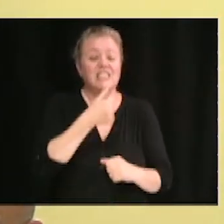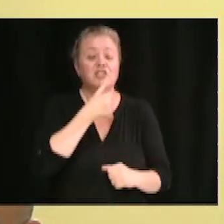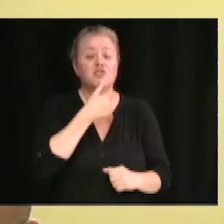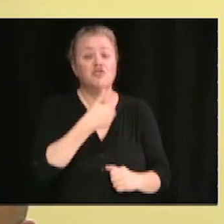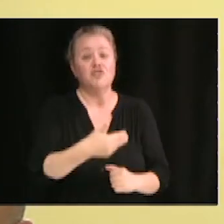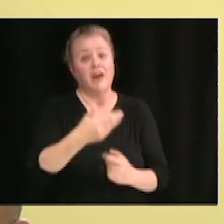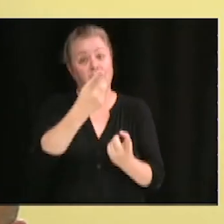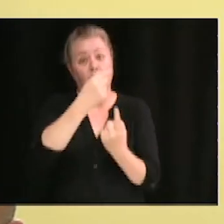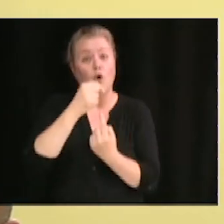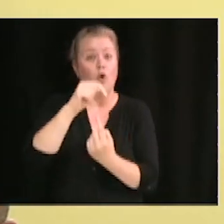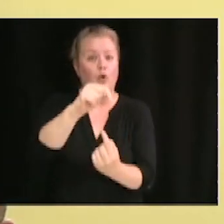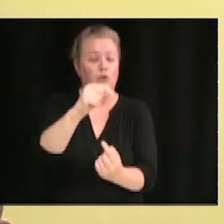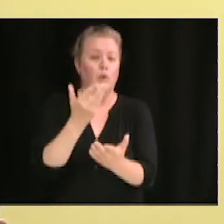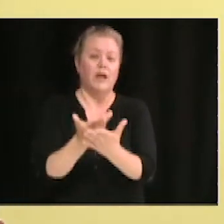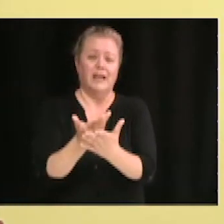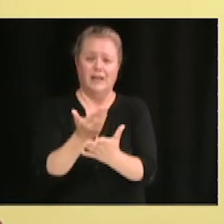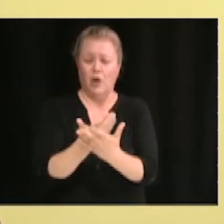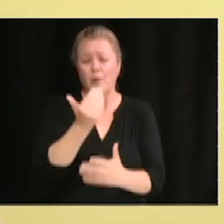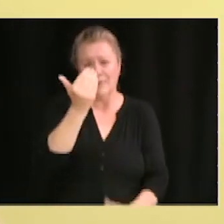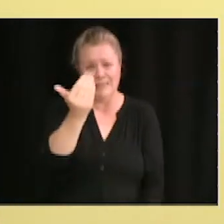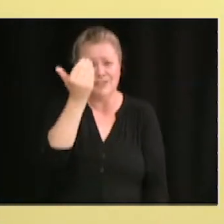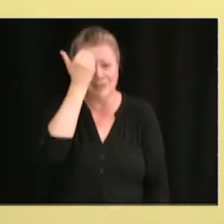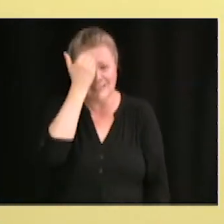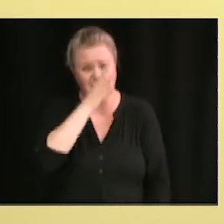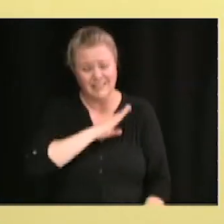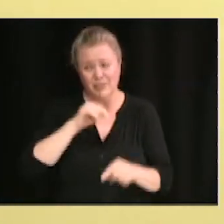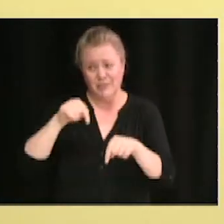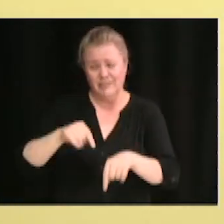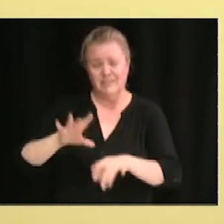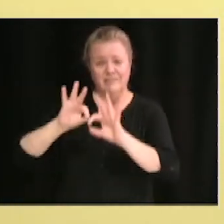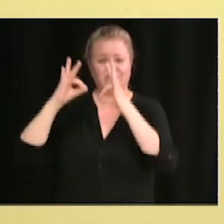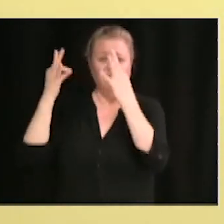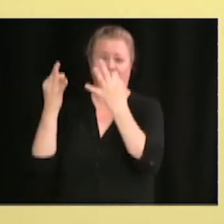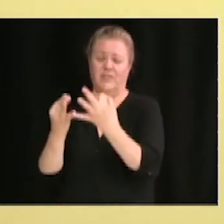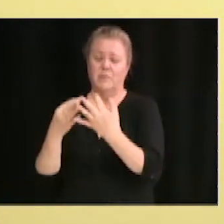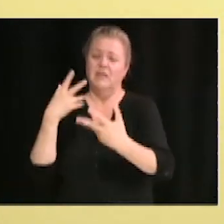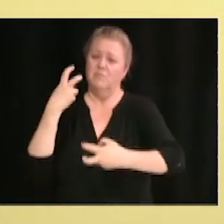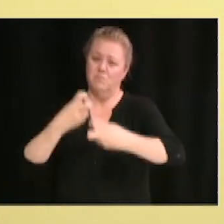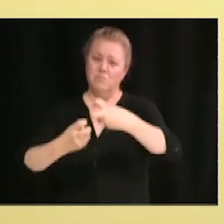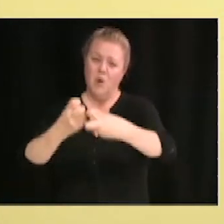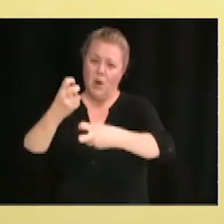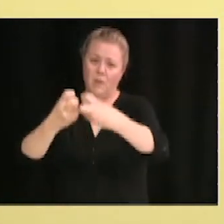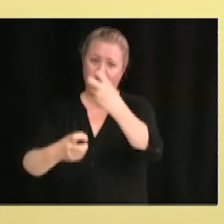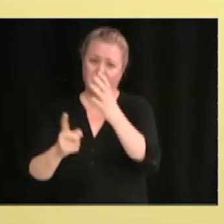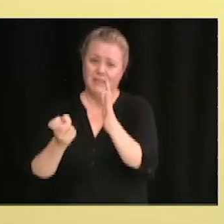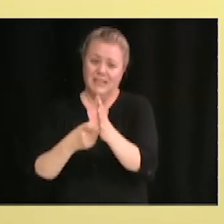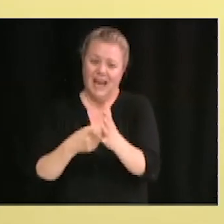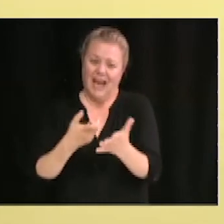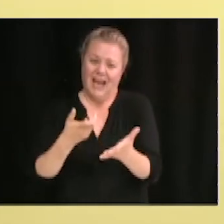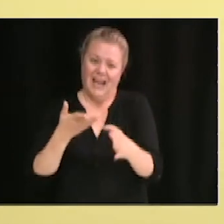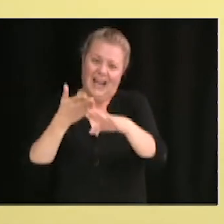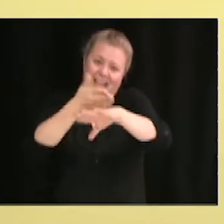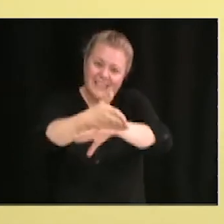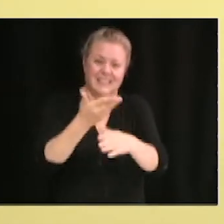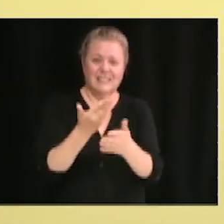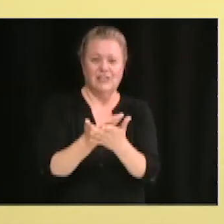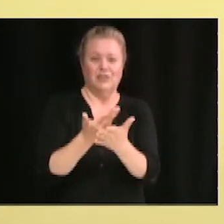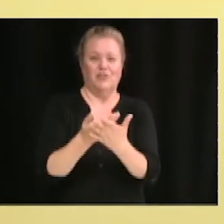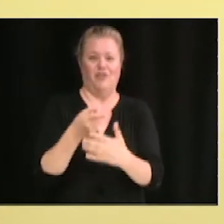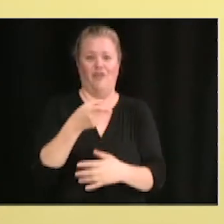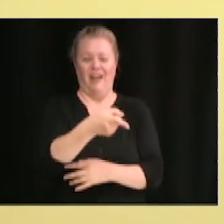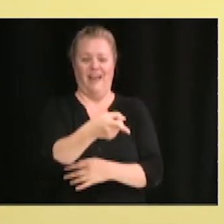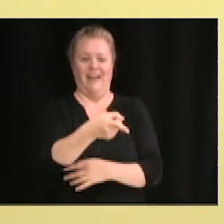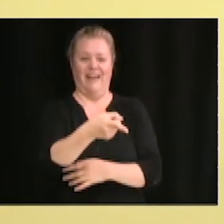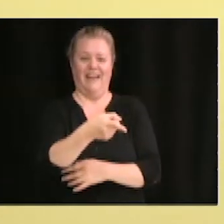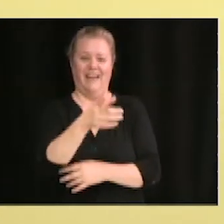scolaire, ça pose vraiment des problèmes à certaines de nos familles, notamment des familles qui vivent dans un contexte plus défavorisé ou de pauvreté.